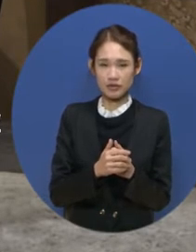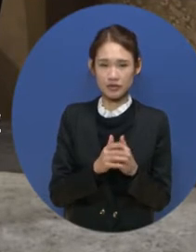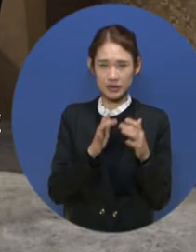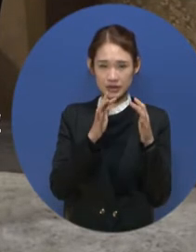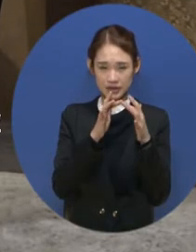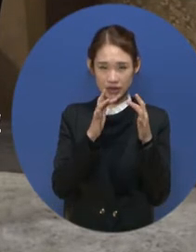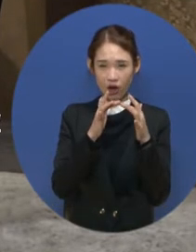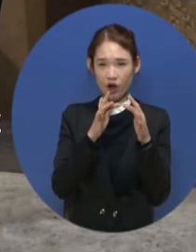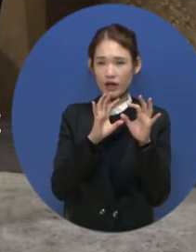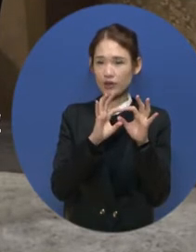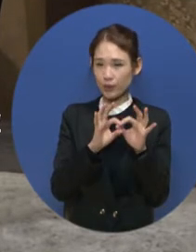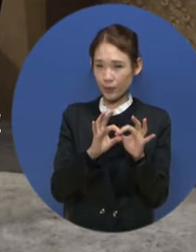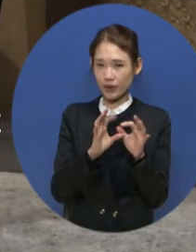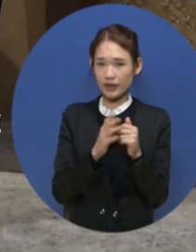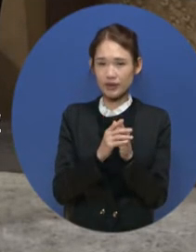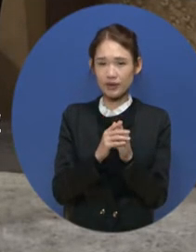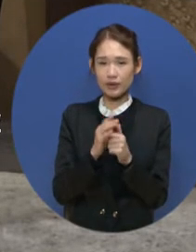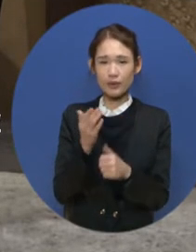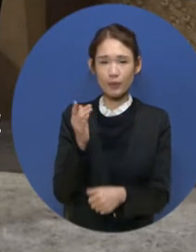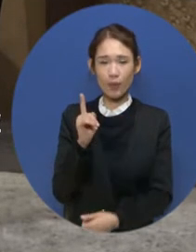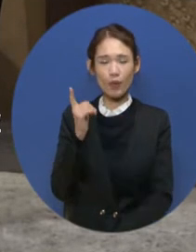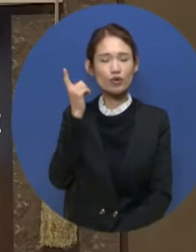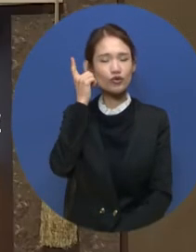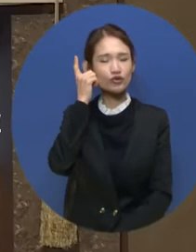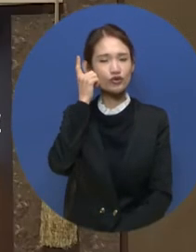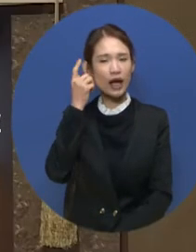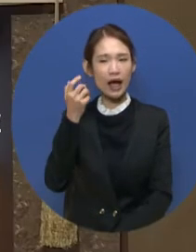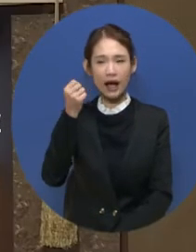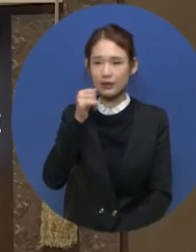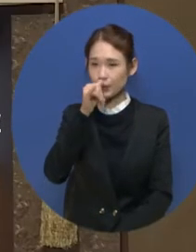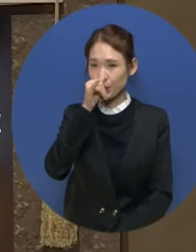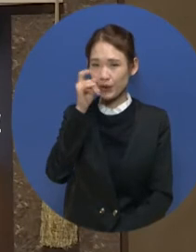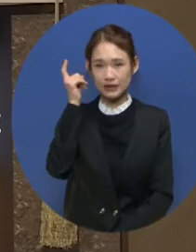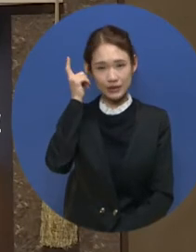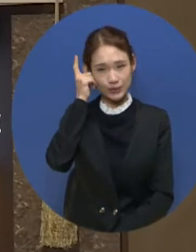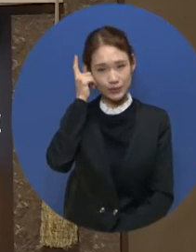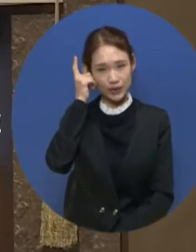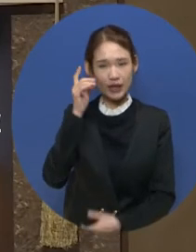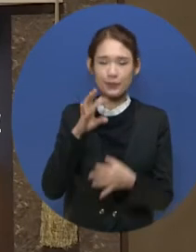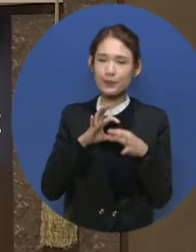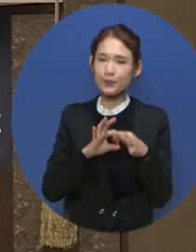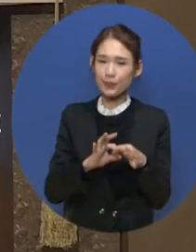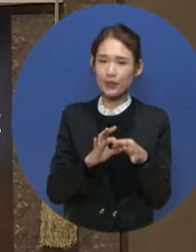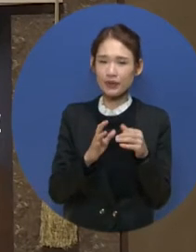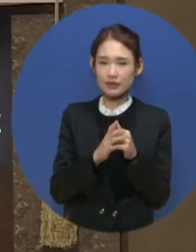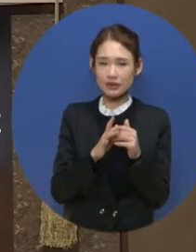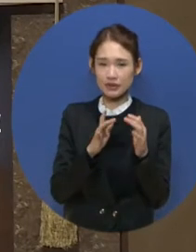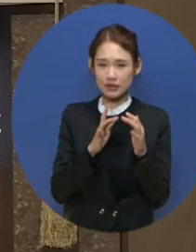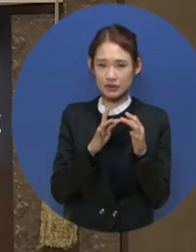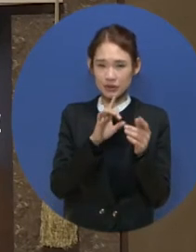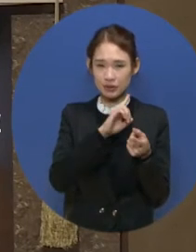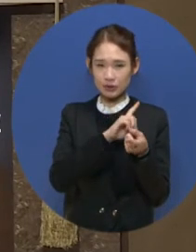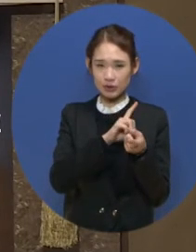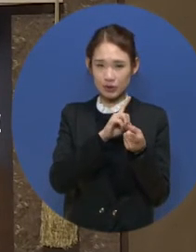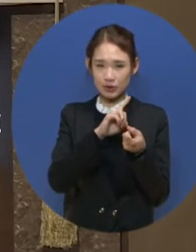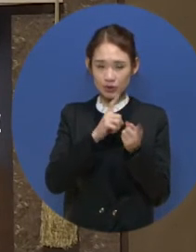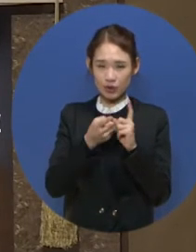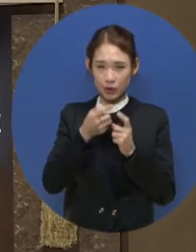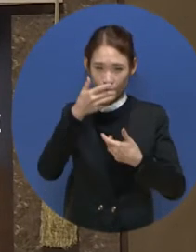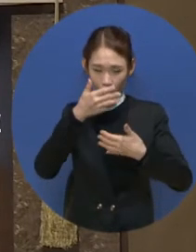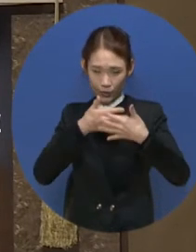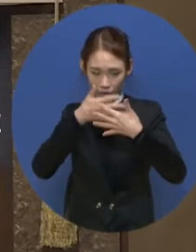요즘은 제 그 휴대폰 있지 않습니까 휴대폰을 통해서 실시간 서로 이렇게 영상으로